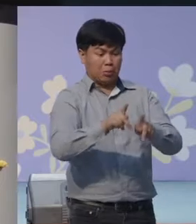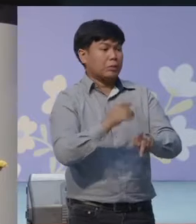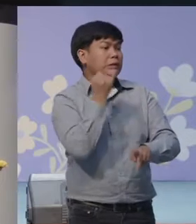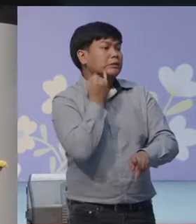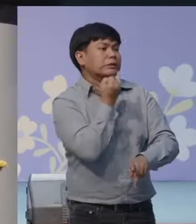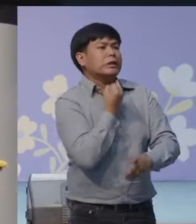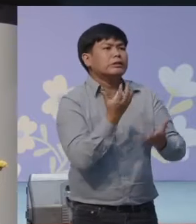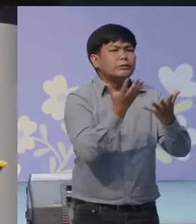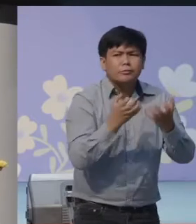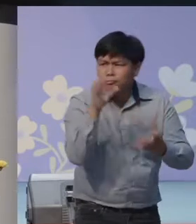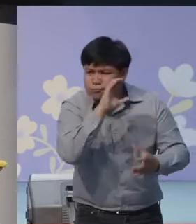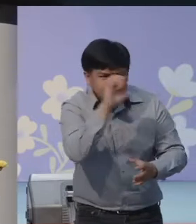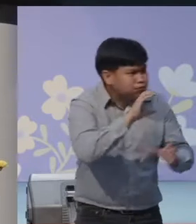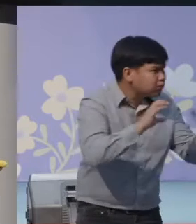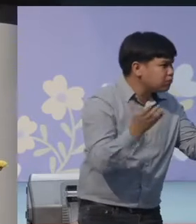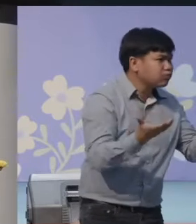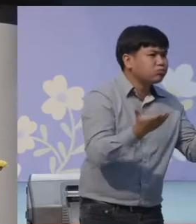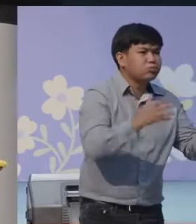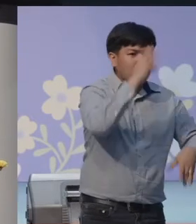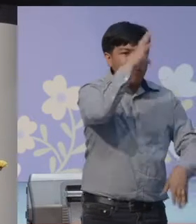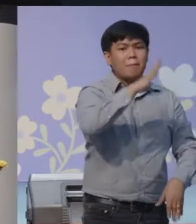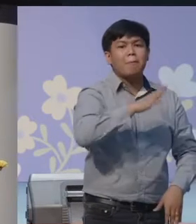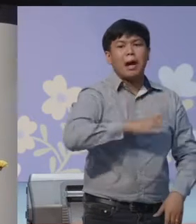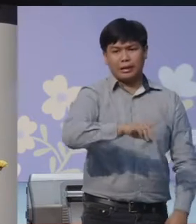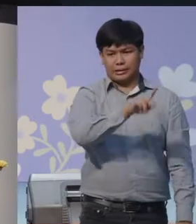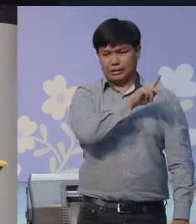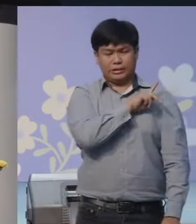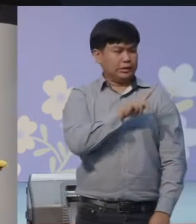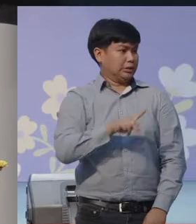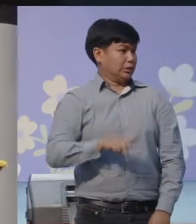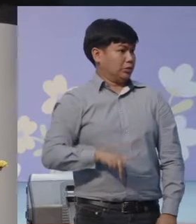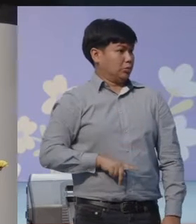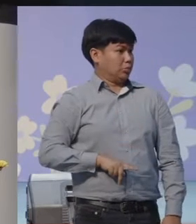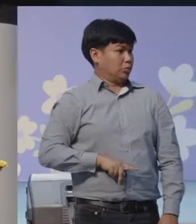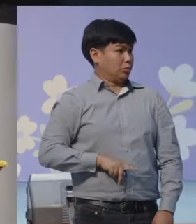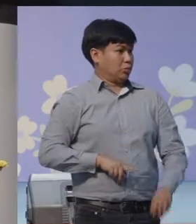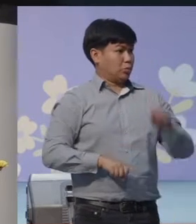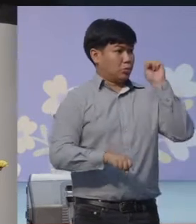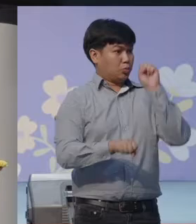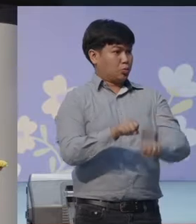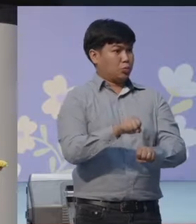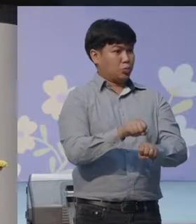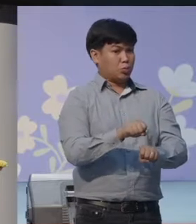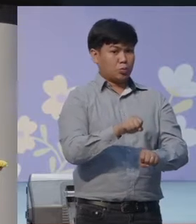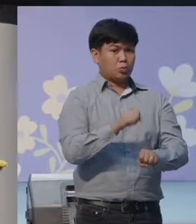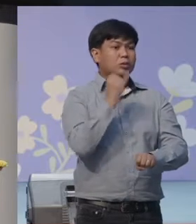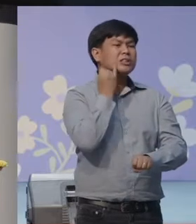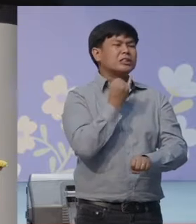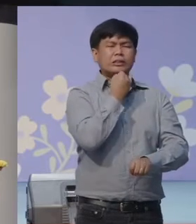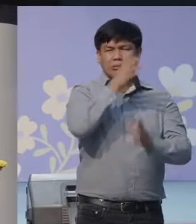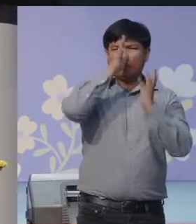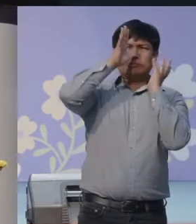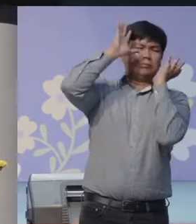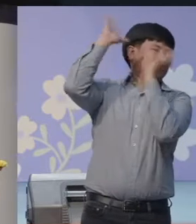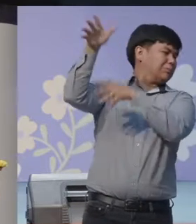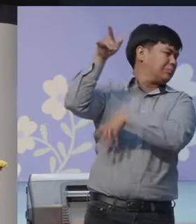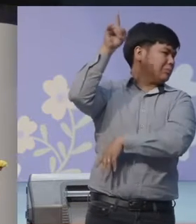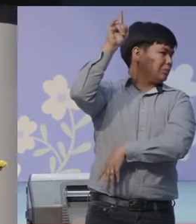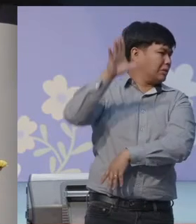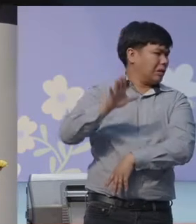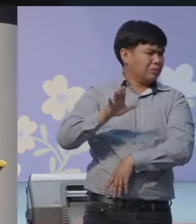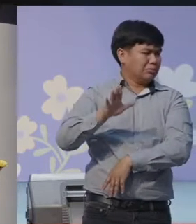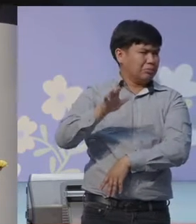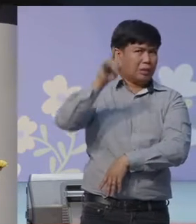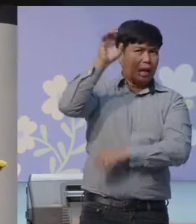magkaroon ng taong hari. Sa madaling sabi, hindi na nila talaga sinusunod ang Panginoon na tunay